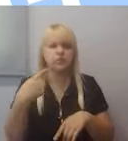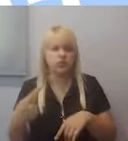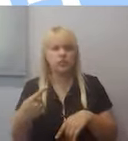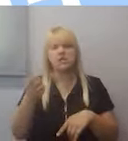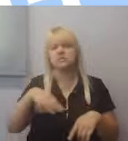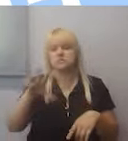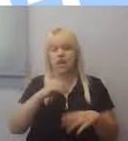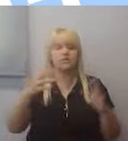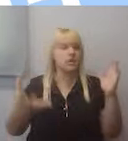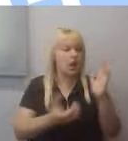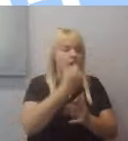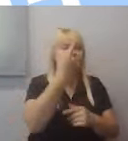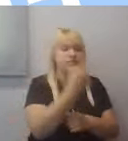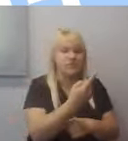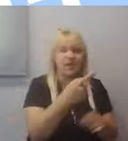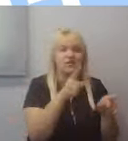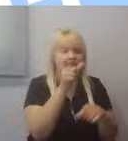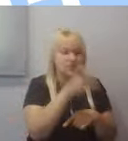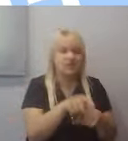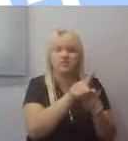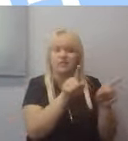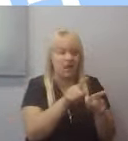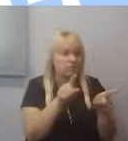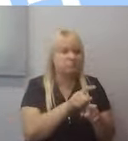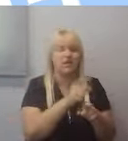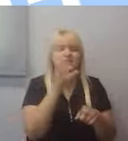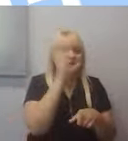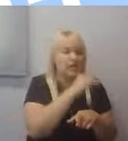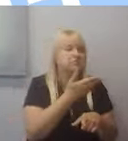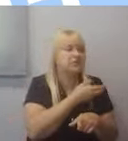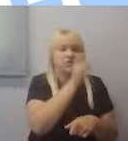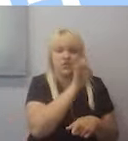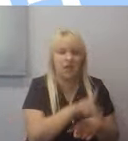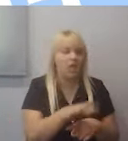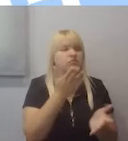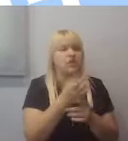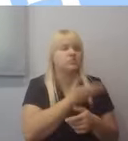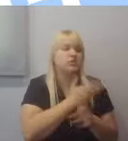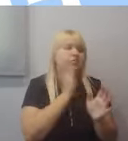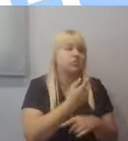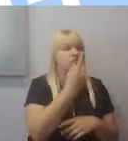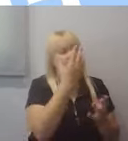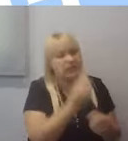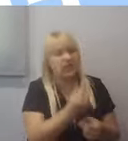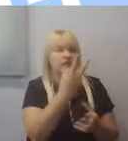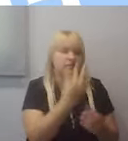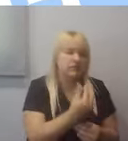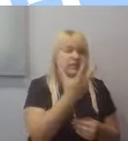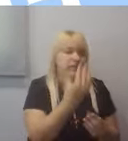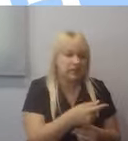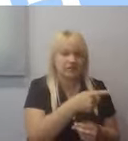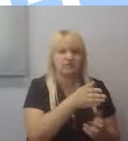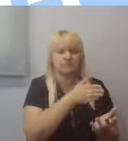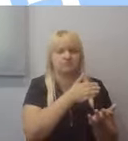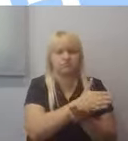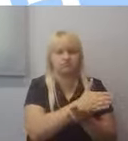kuram tāpat nav izredžu izdzīvot bet viņš varbūt dzīvos dienu vai divas vai trīs mēs nenovirzīsim resursus